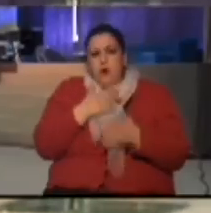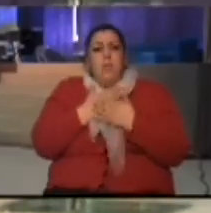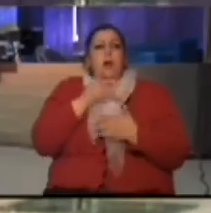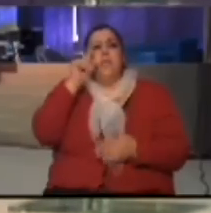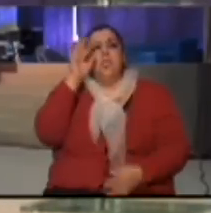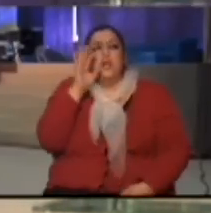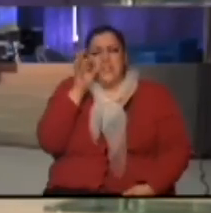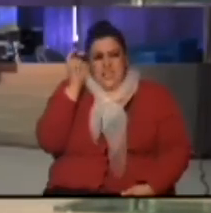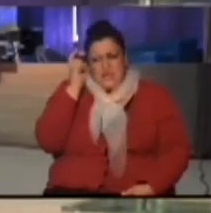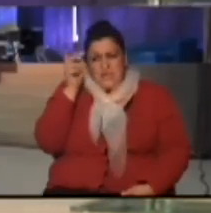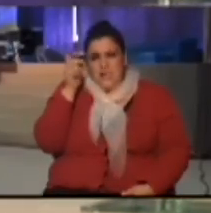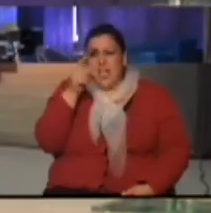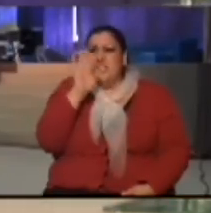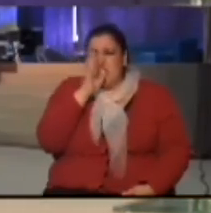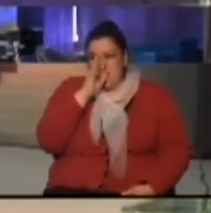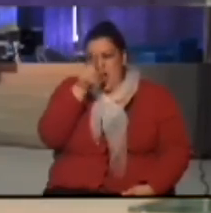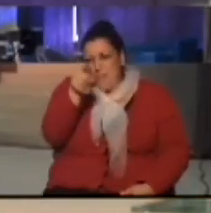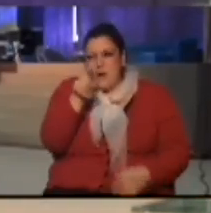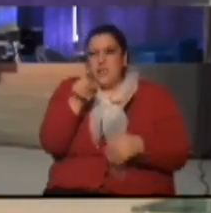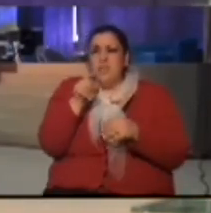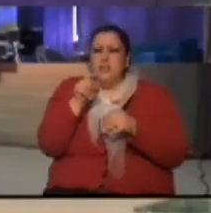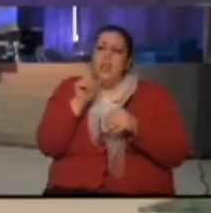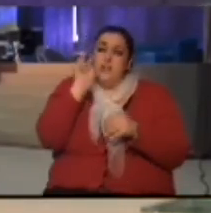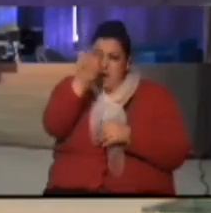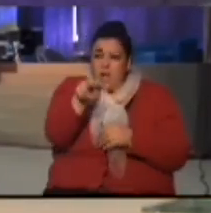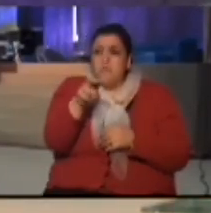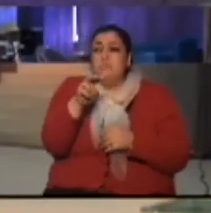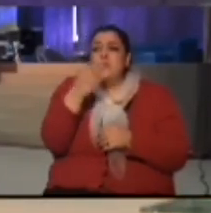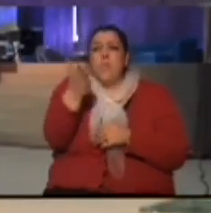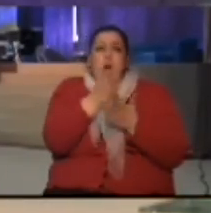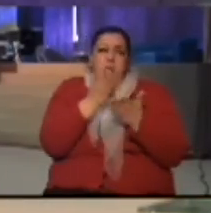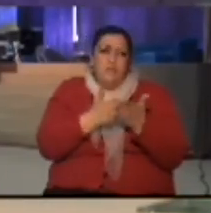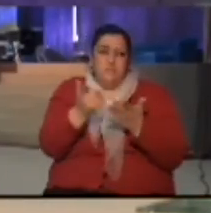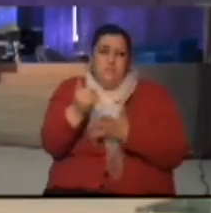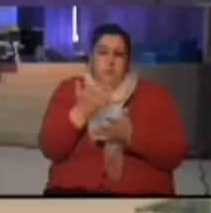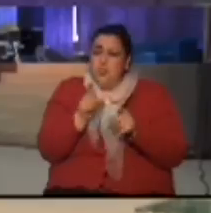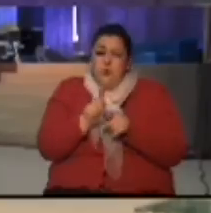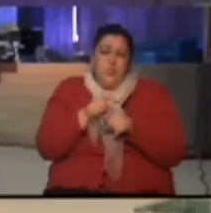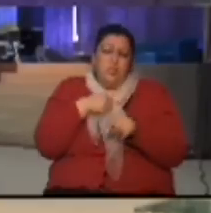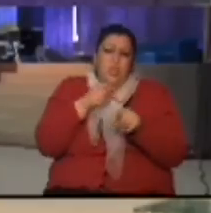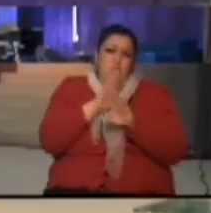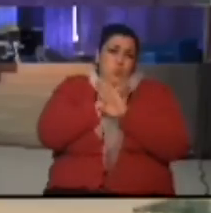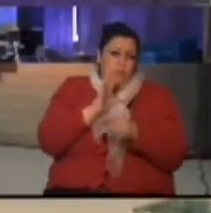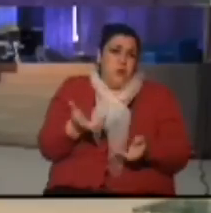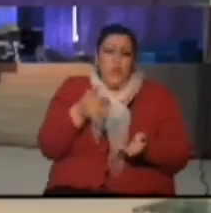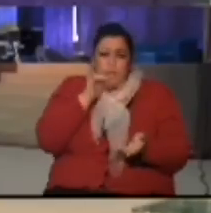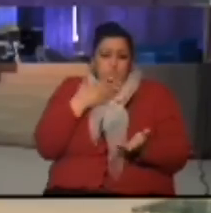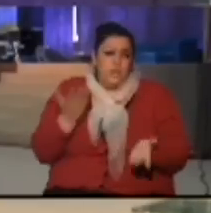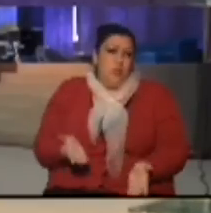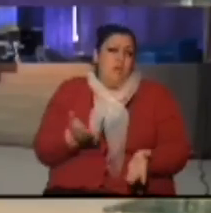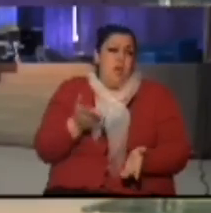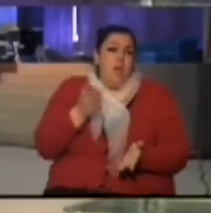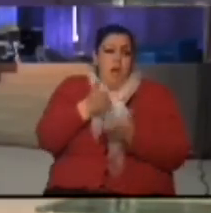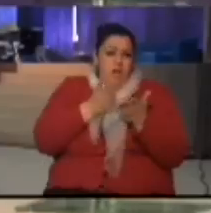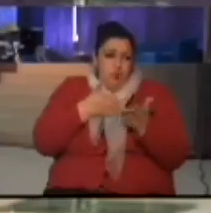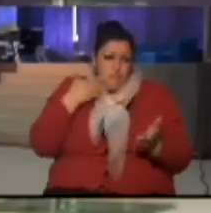կուտենք, նոր կսպանեն, բախտներս բերի, եթե բախտներս չբերի, մեկը սենց ենց մեռնում ենք, կսպանեն ու վերջ, ոչ ավելին։